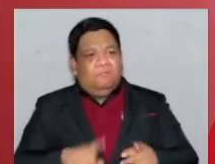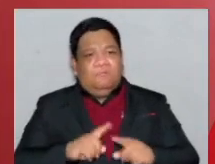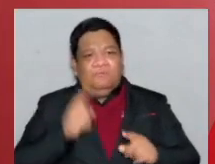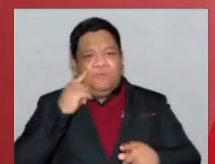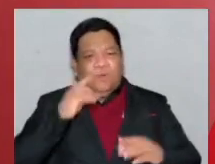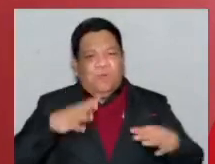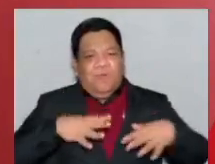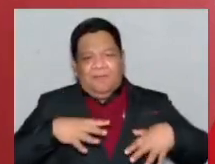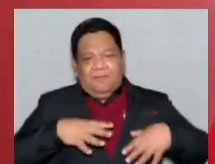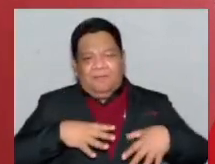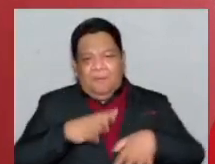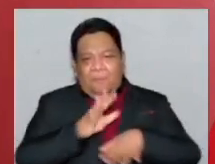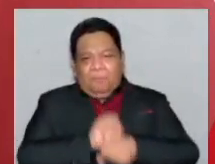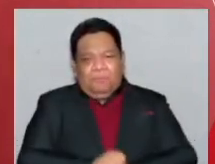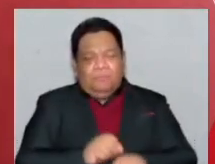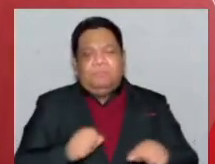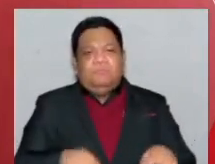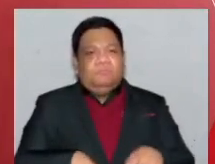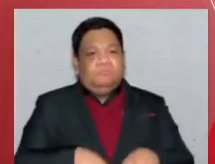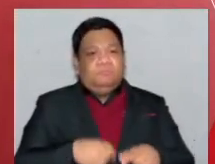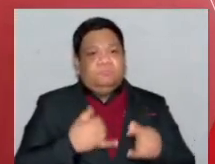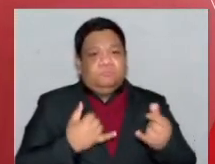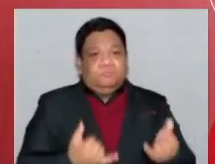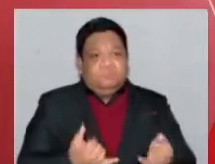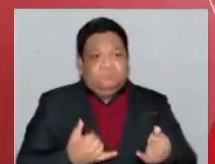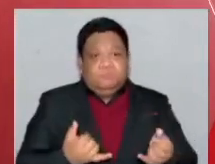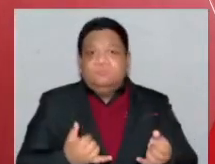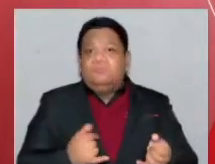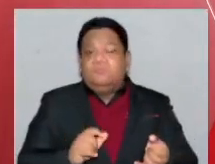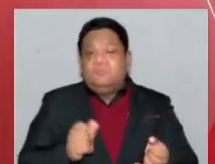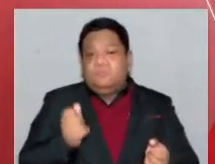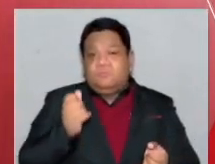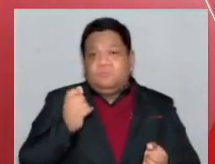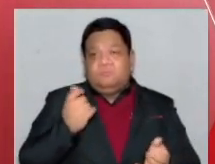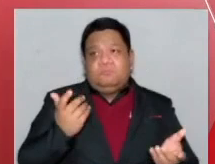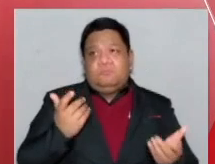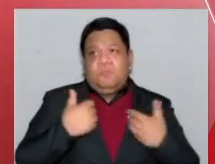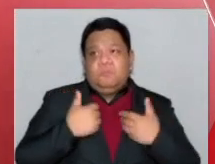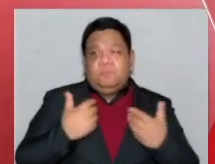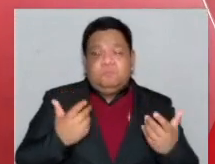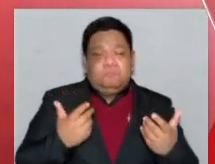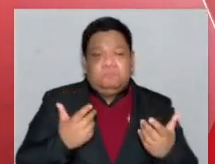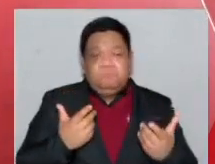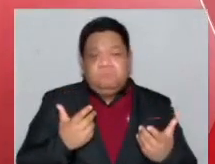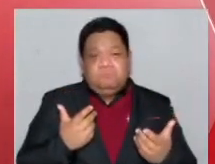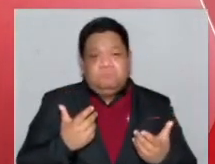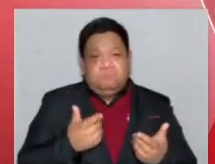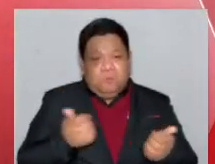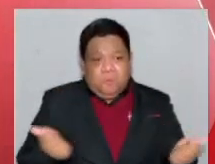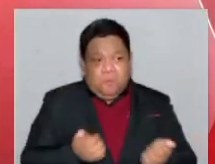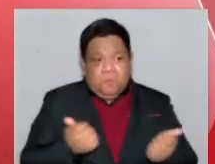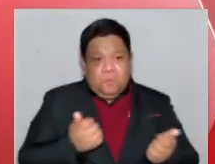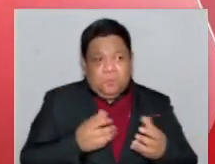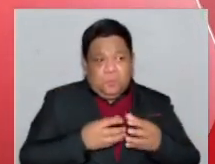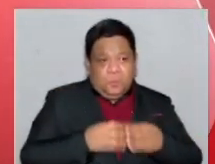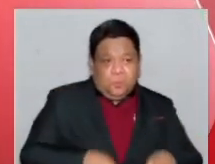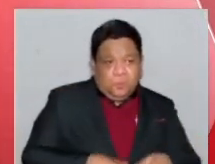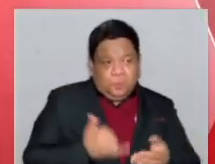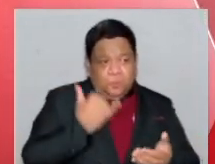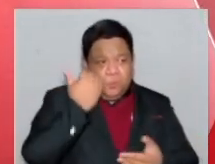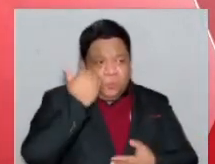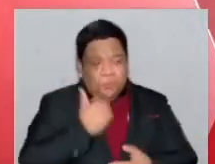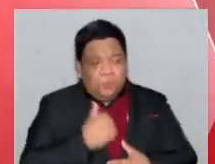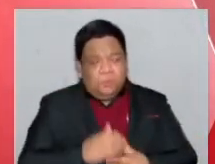ang nagtatakda ngayon dito dahil nga po itong yung supply. Sa tingin ho ba ninyo, sir, dapat hong magtakda